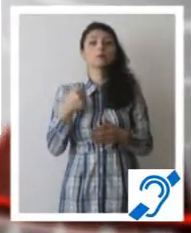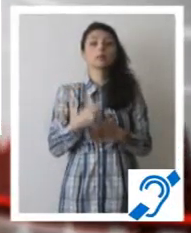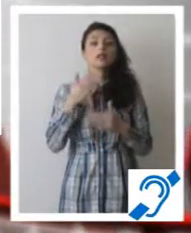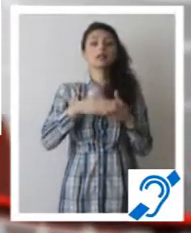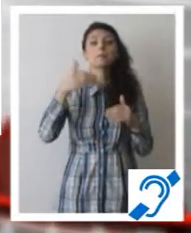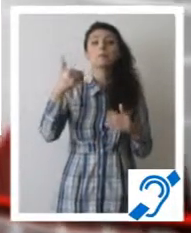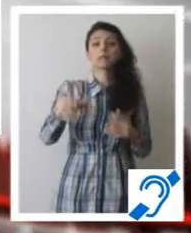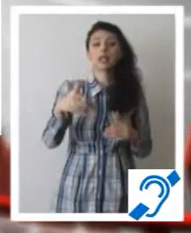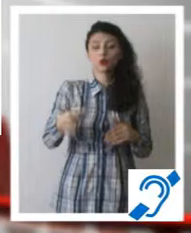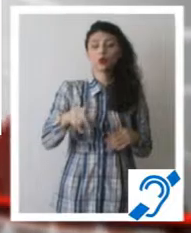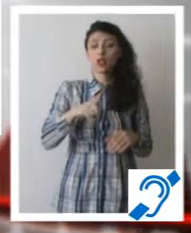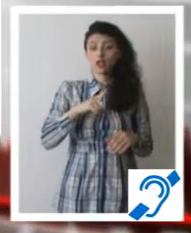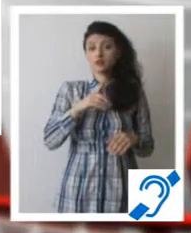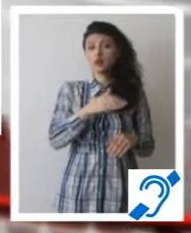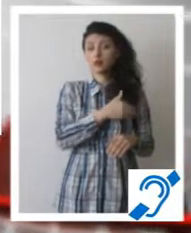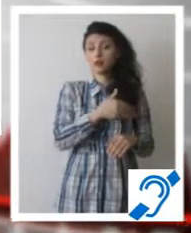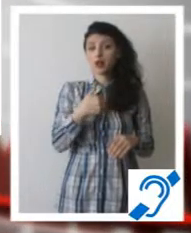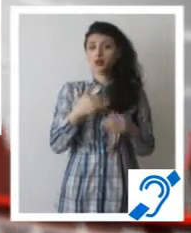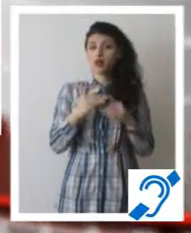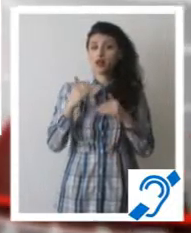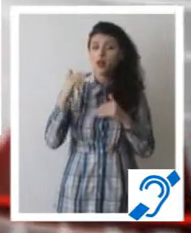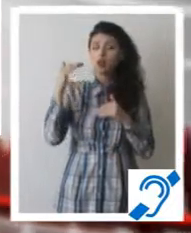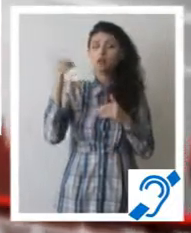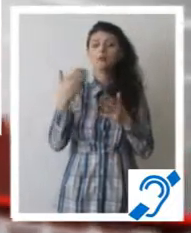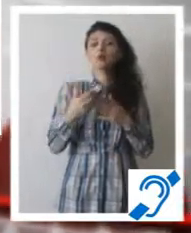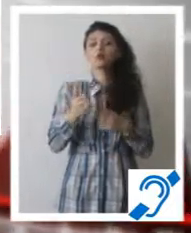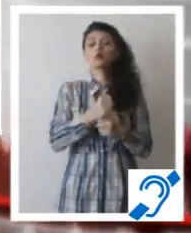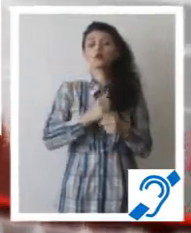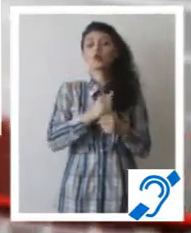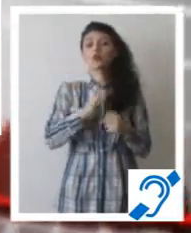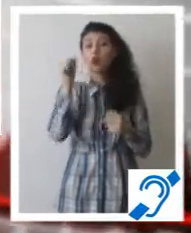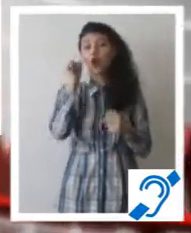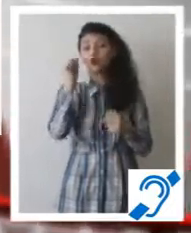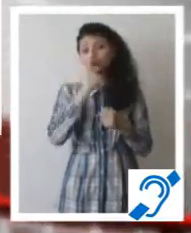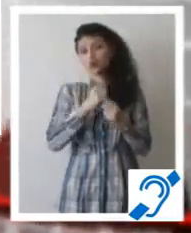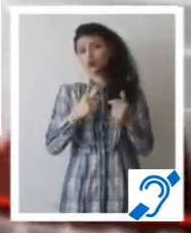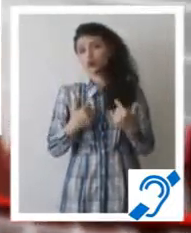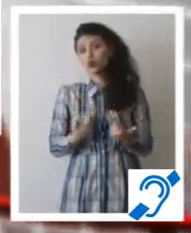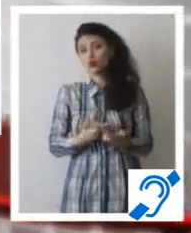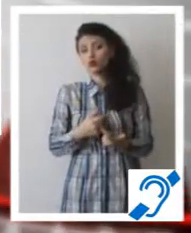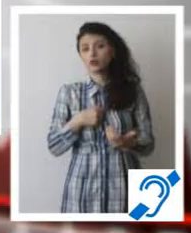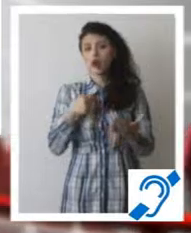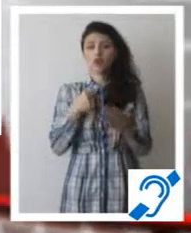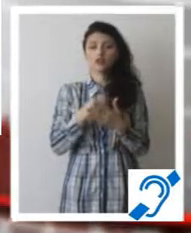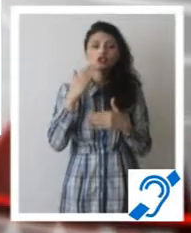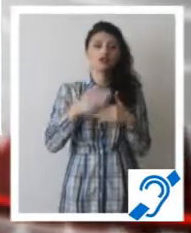vor fi deosebit de ridicate, astfel că la nivelul județului nostru se vor atinge